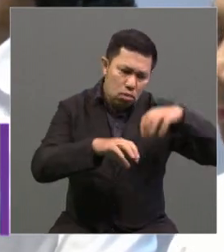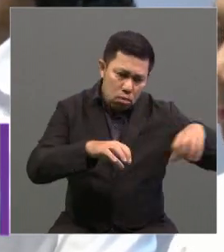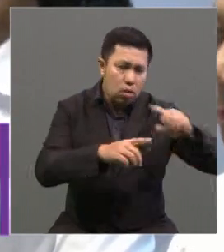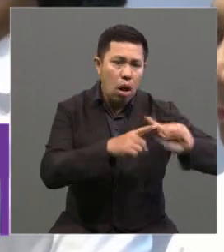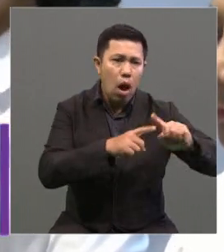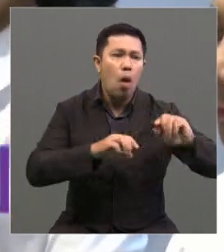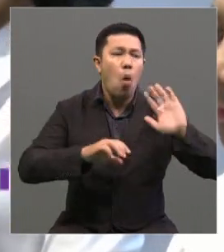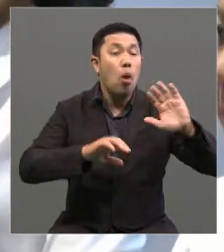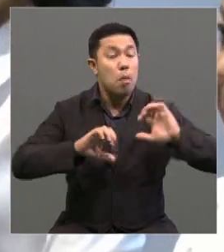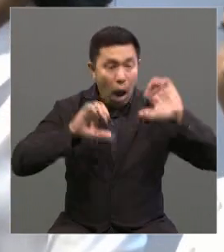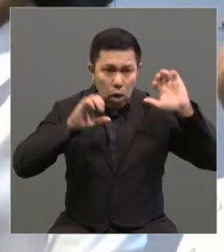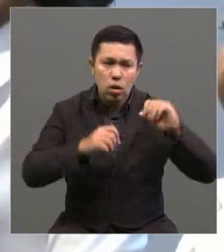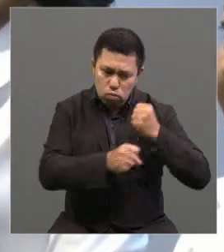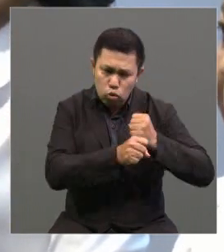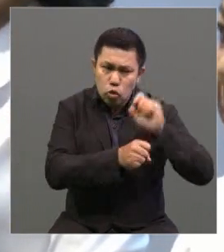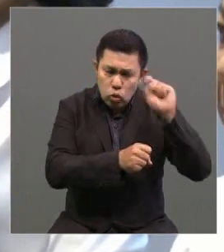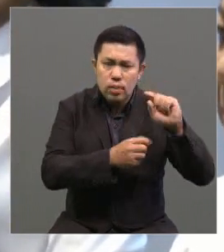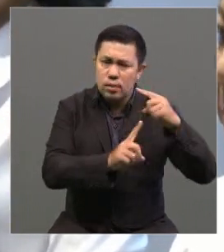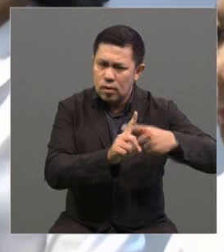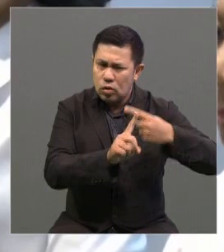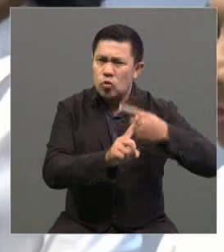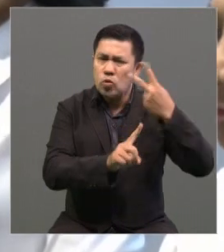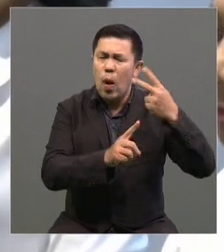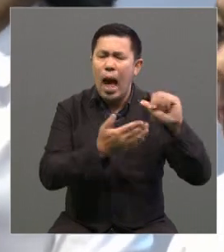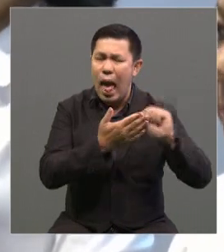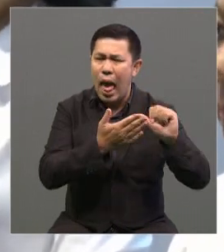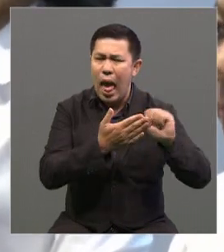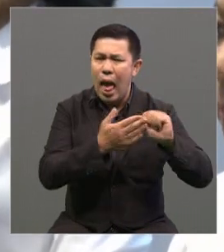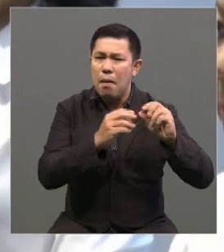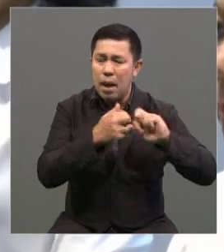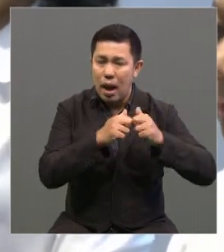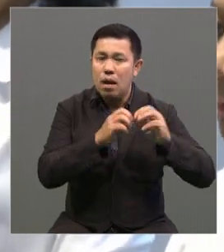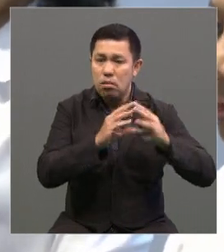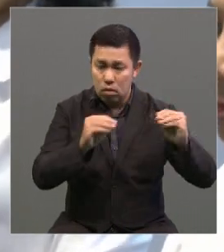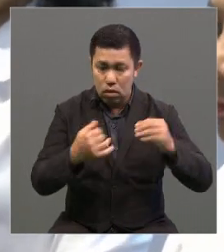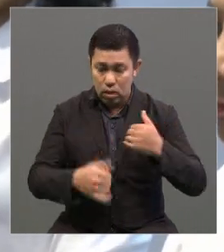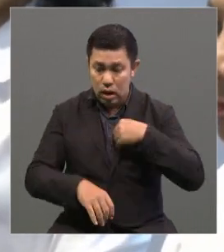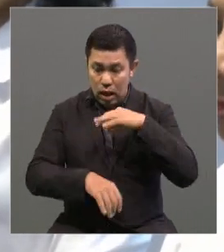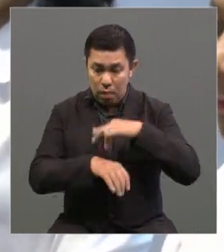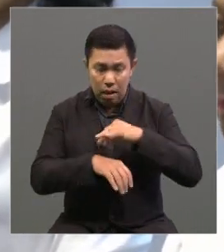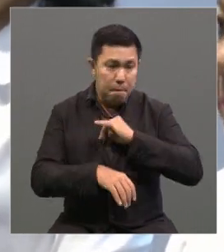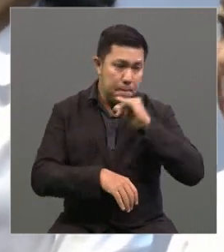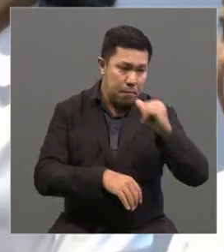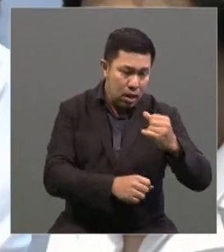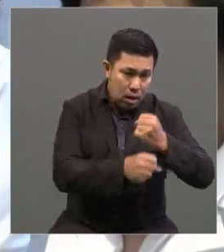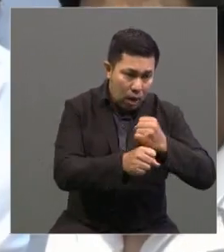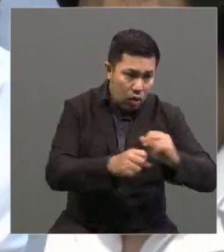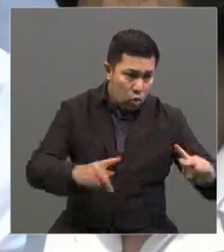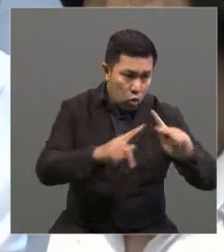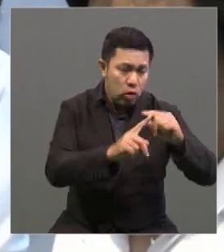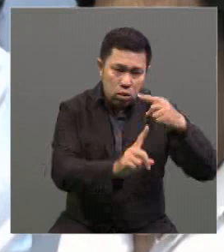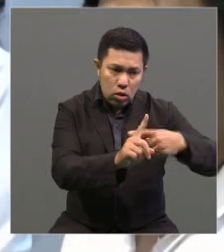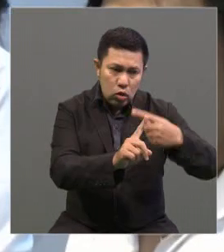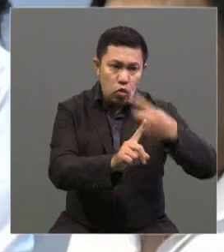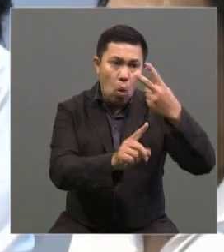ายใน2เดือนก็หวังว่าจะทำได้นะครับ2เดือนจากวันที่ได้มีการเข้าบริหารงานที่กระทรวงแล้วนะครับลักษณะการทำง